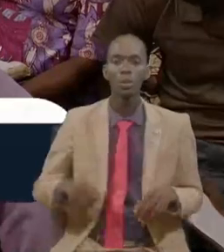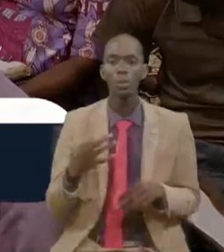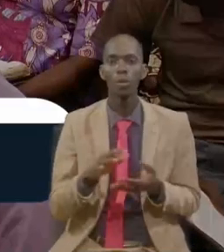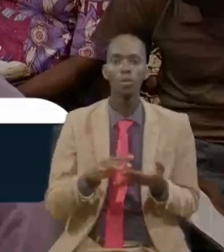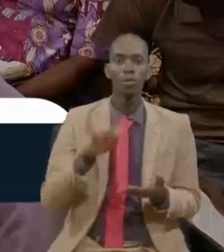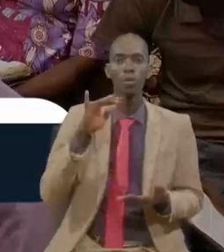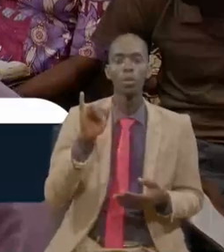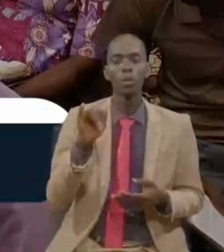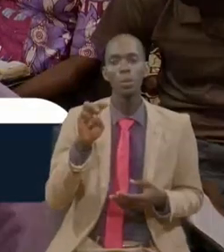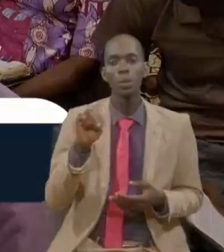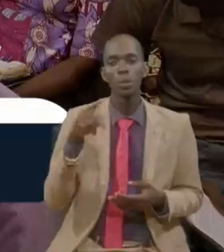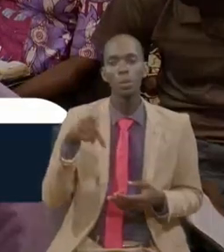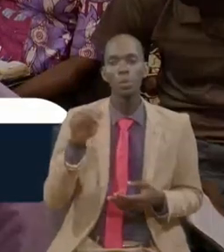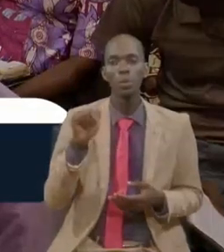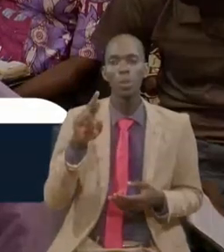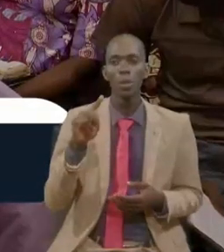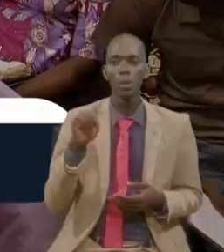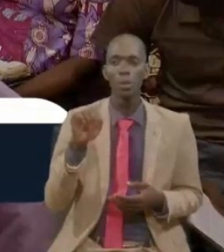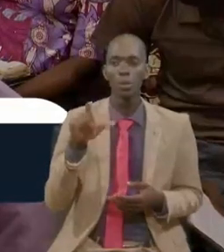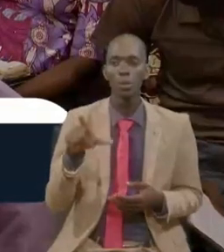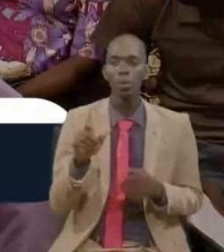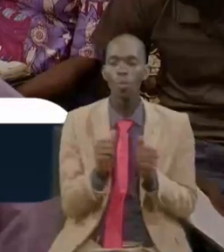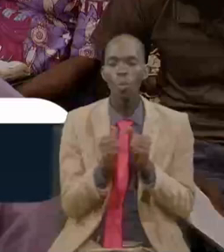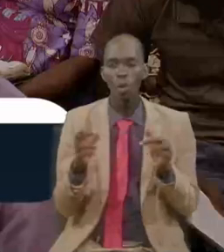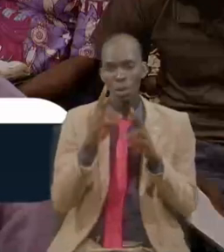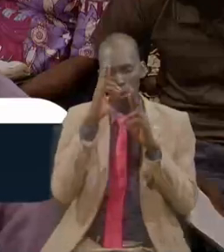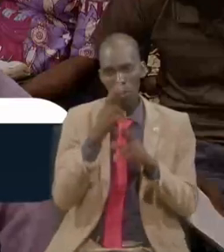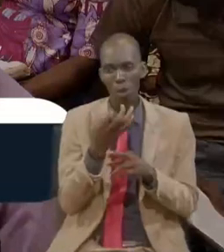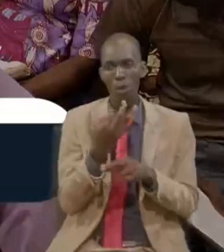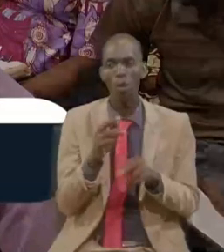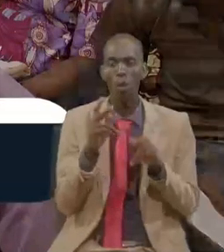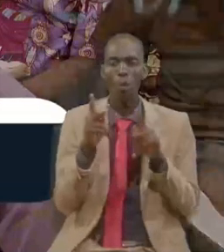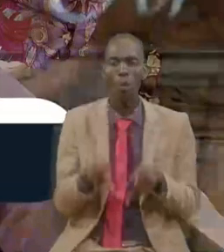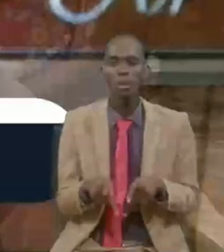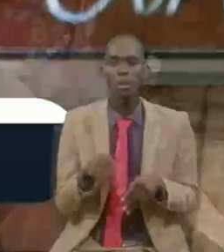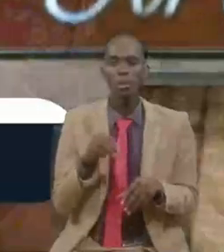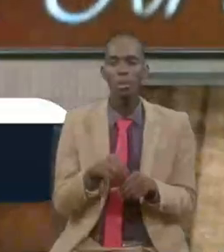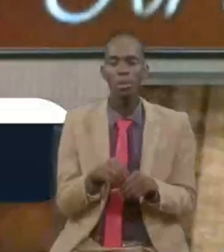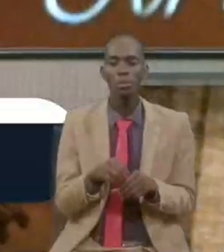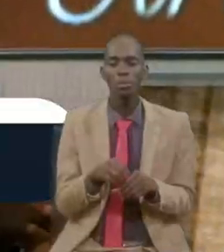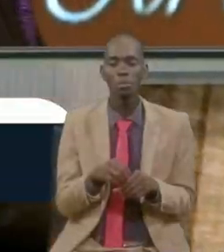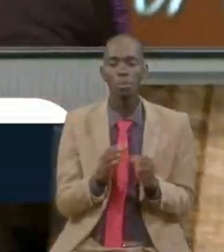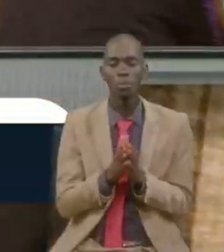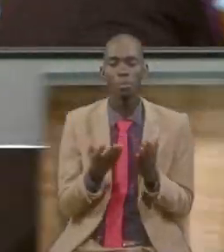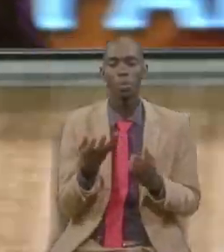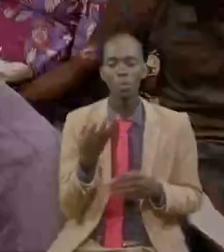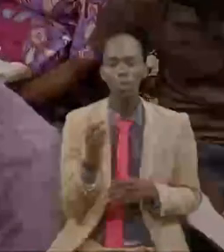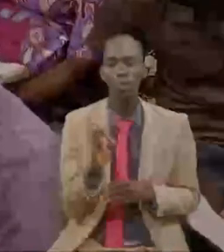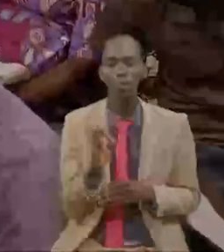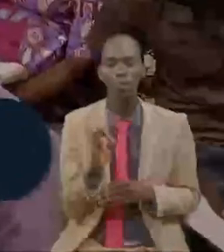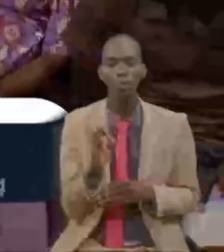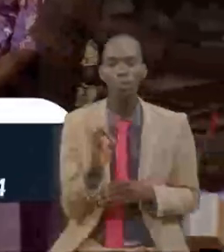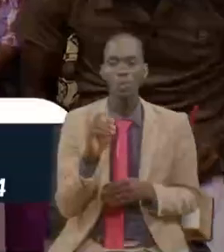Les promoteurs de sa gloire, impartiaux, sans exception de personne. Première partie ici, le Dieu de gloire,